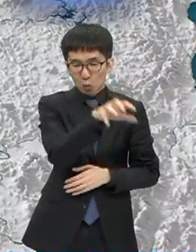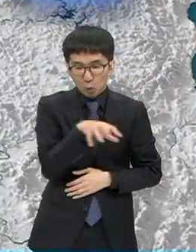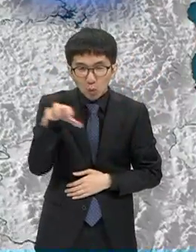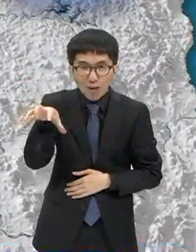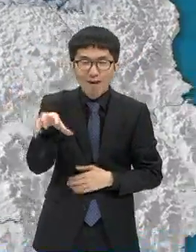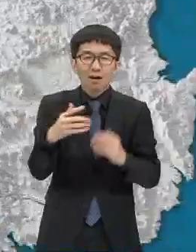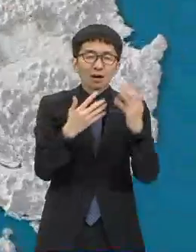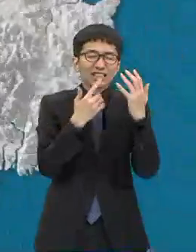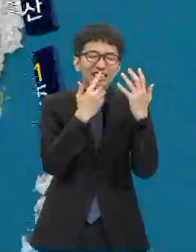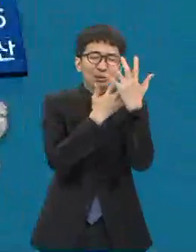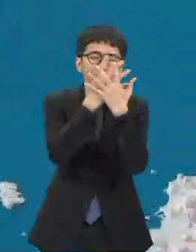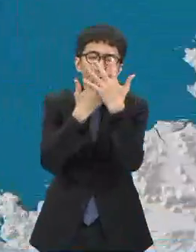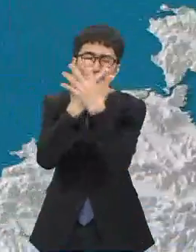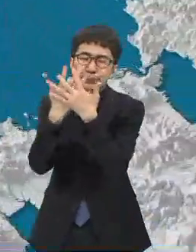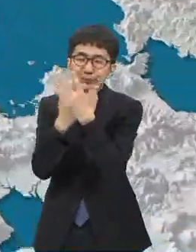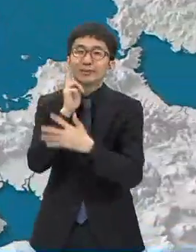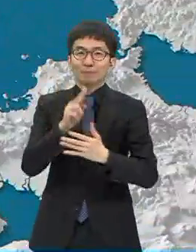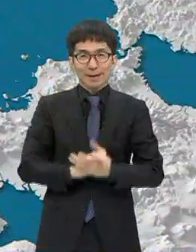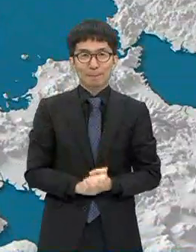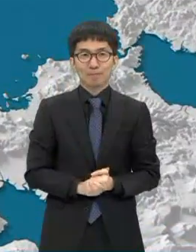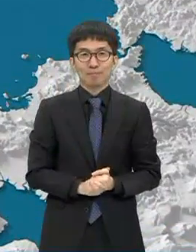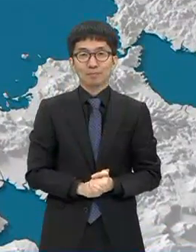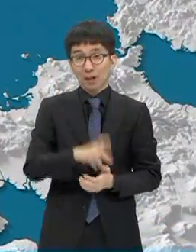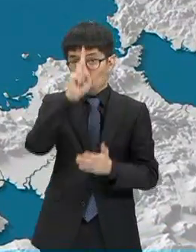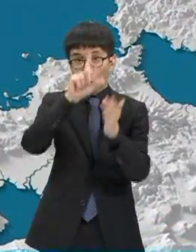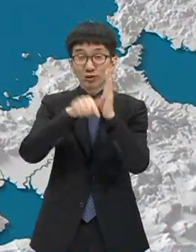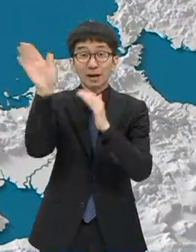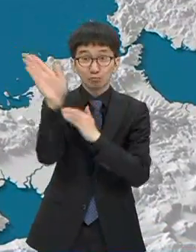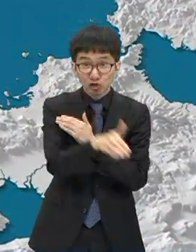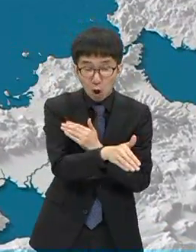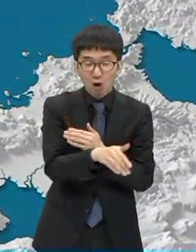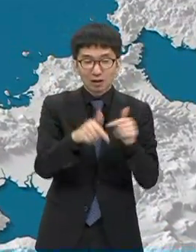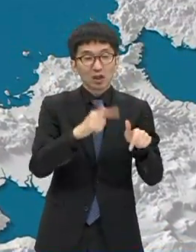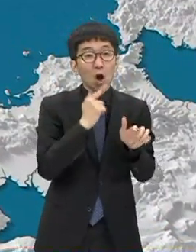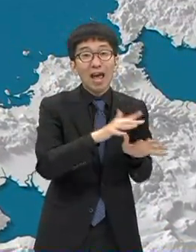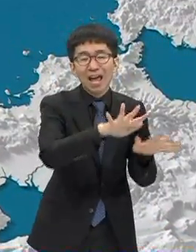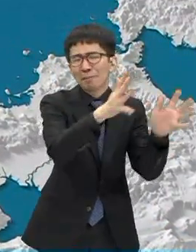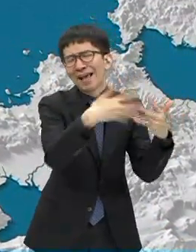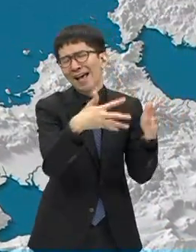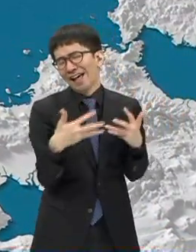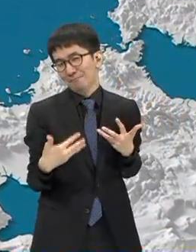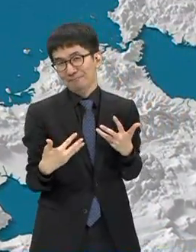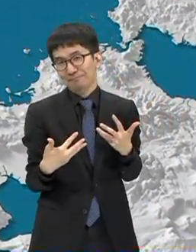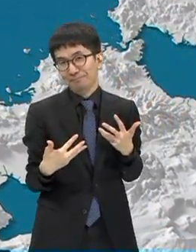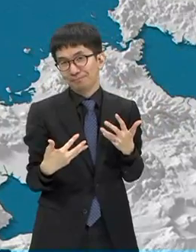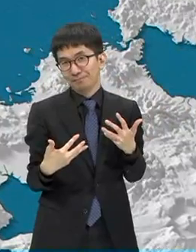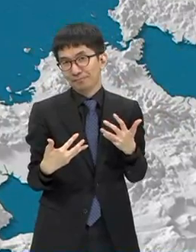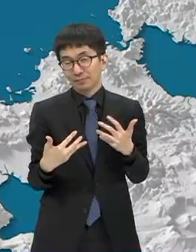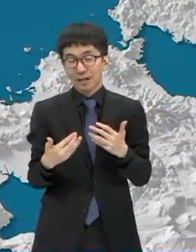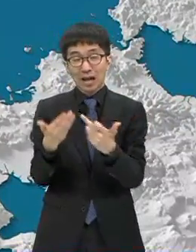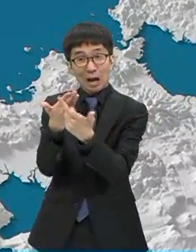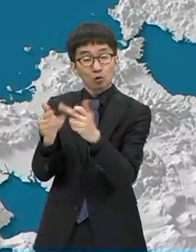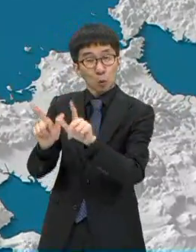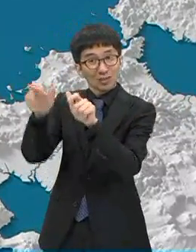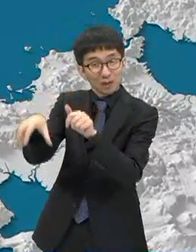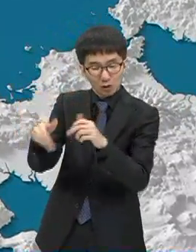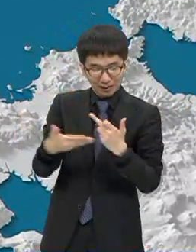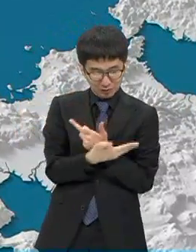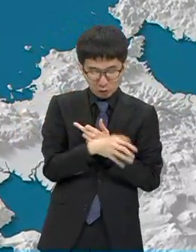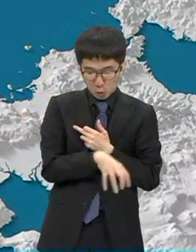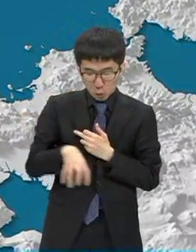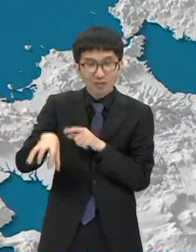옅은 안개가 남아있는 곳이 있겠습니다. 내일 오후부터 서해안에서는 바람이 강하게 불겠고 영동 지역에 이어서 제주